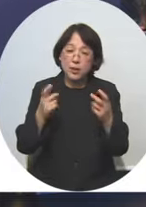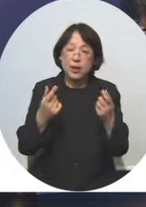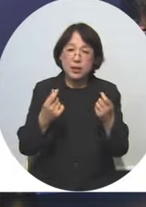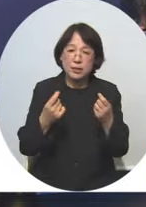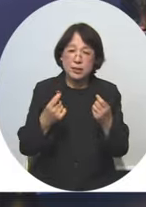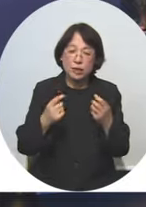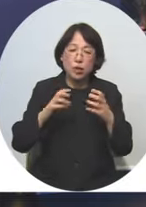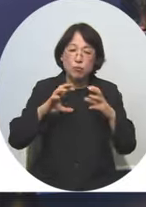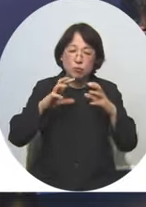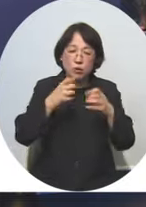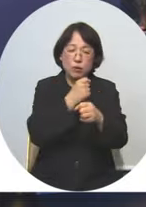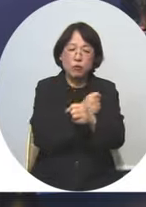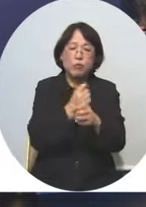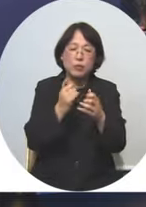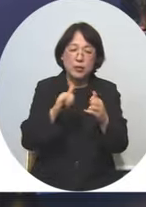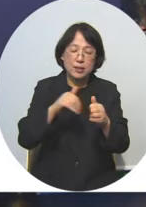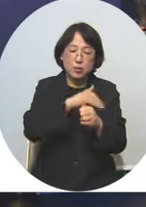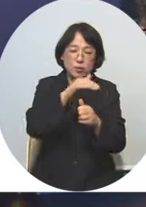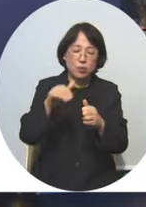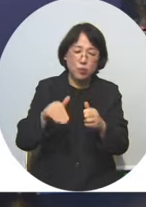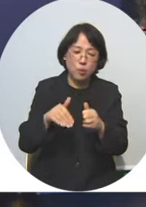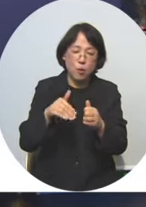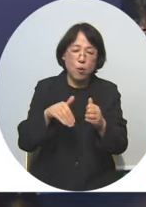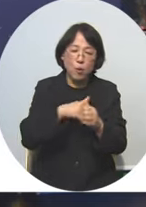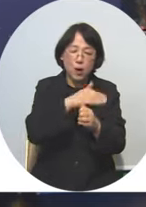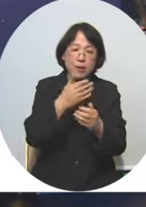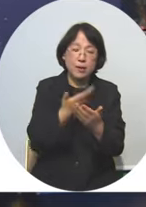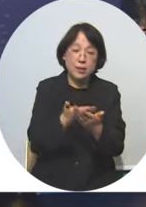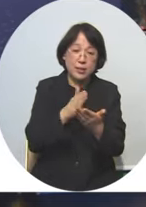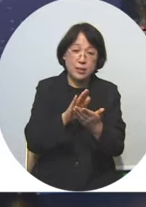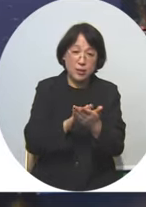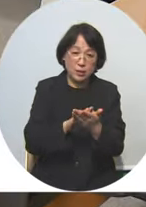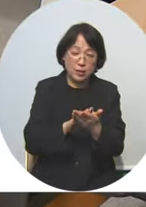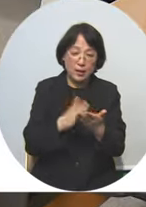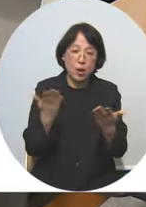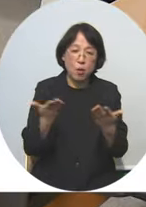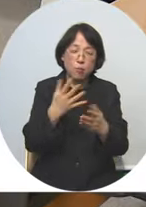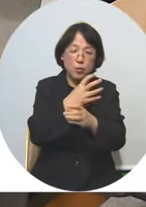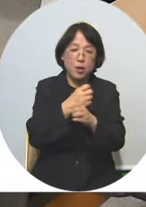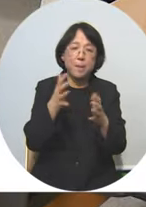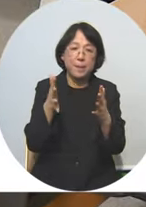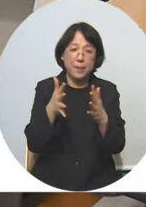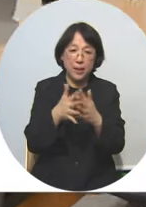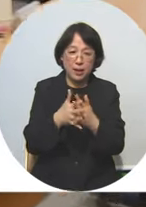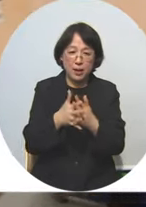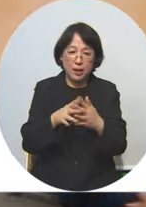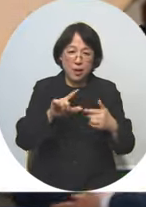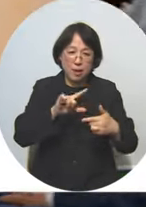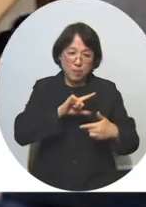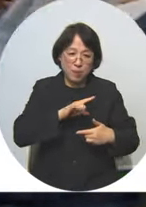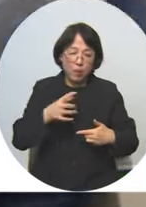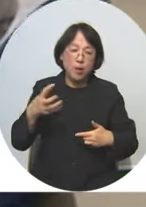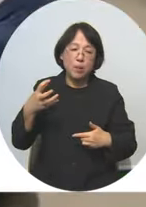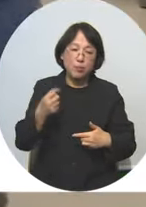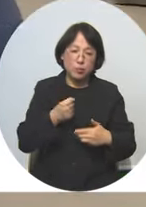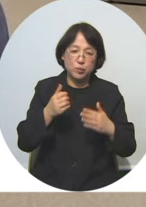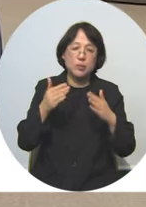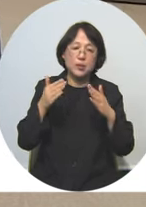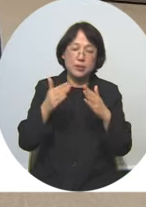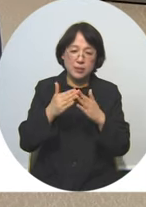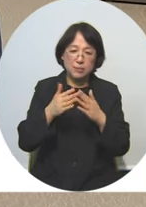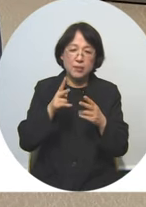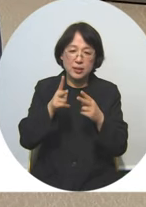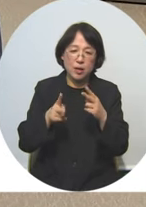국가유공자 주거환경을 개선하는 명예품은집 업무 협약을 체결했습니다. 명예품은집 사업은 보훈부가